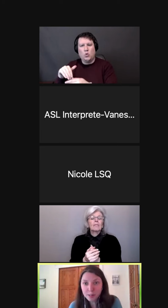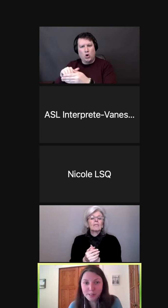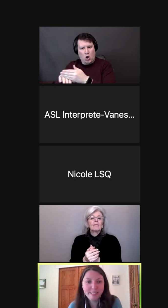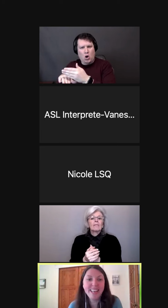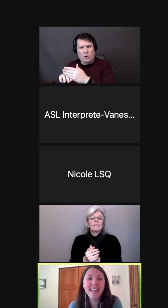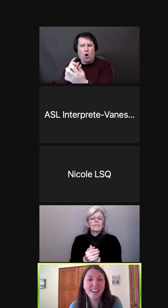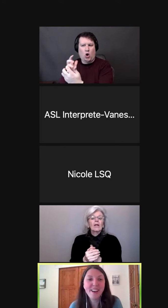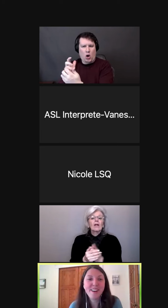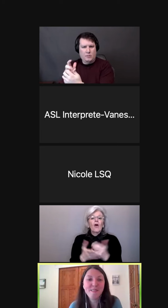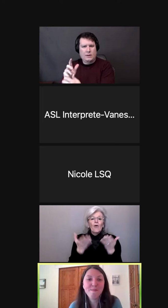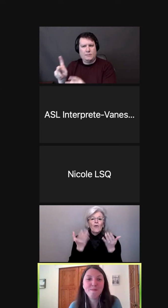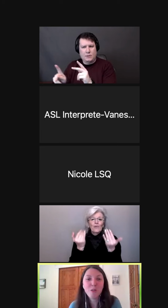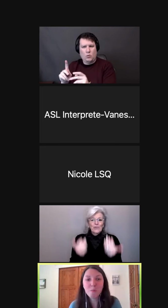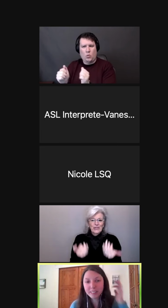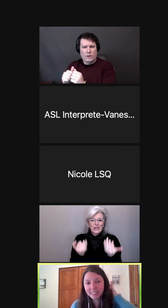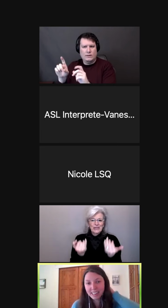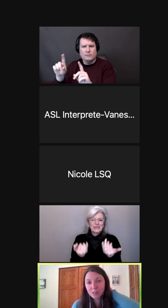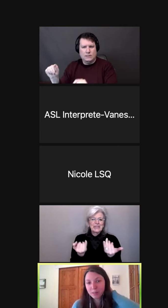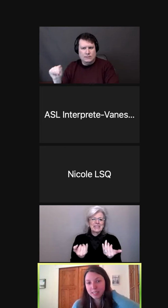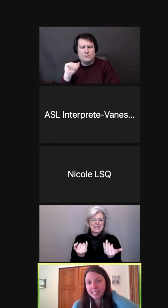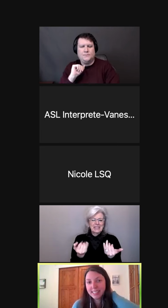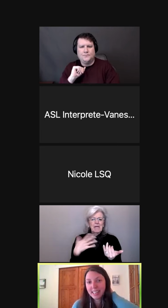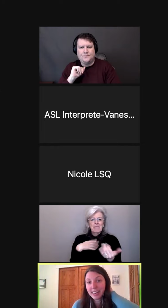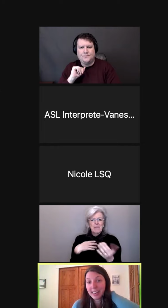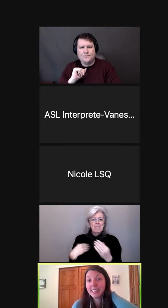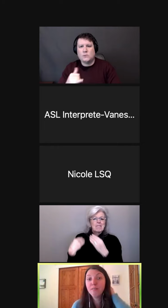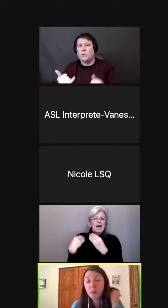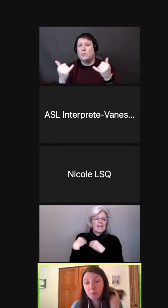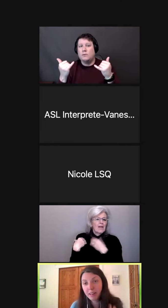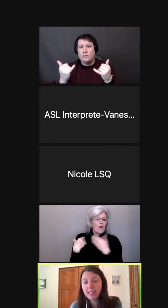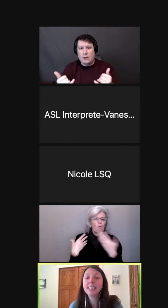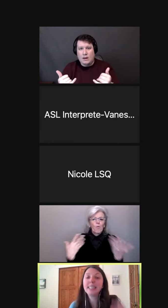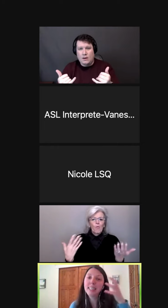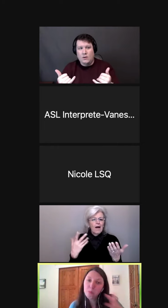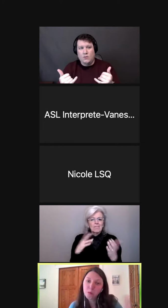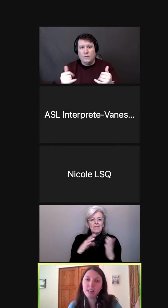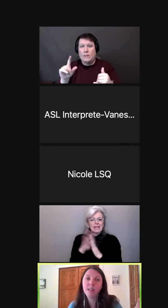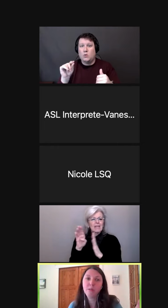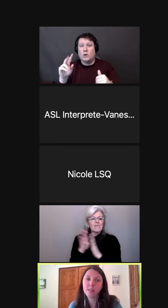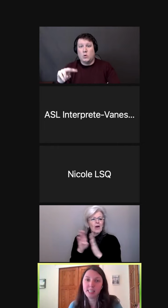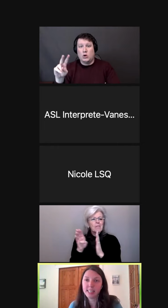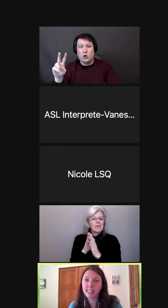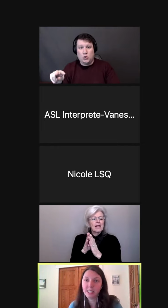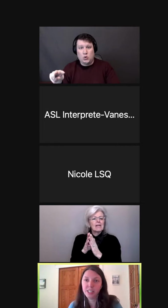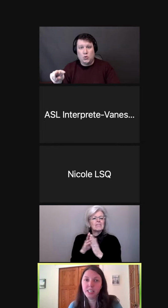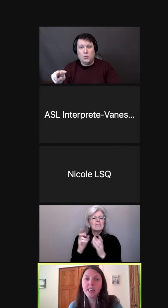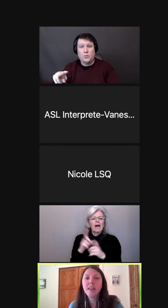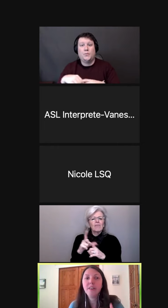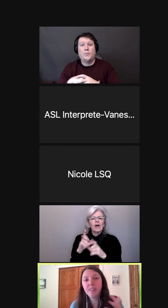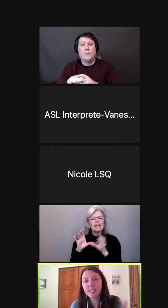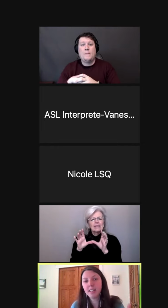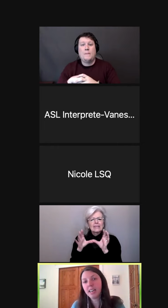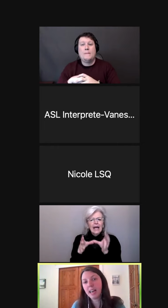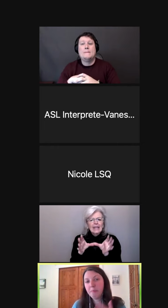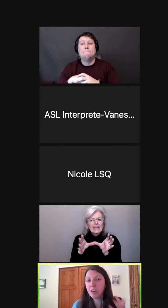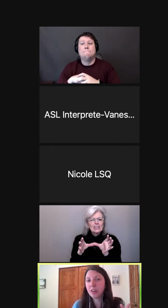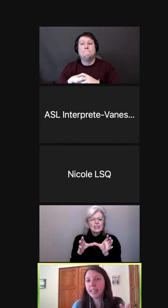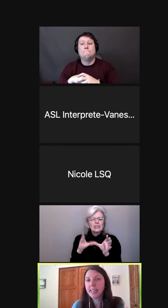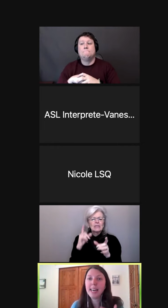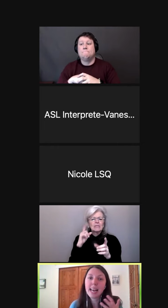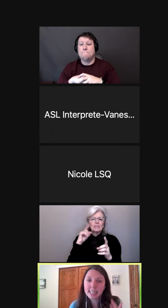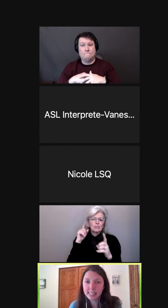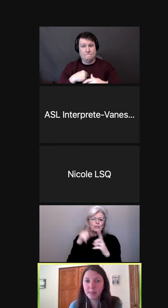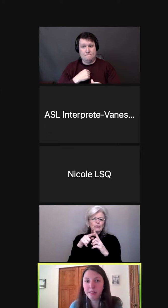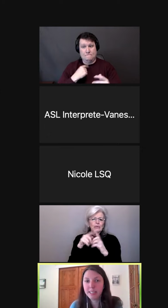Aujourd'hui, mon mandat consiste à développer et à déployer une stratégie visant à